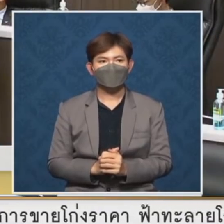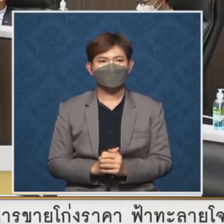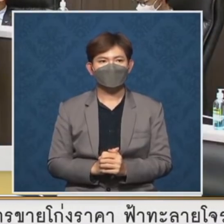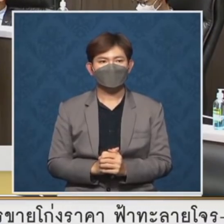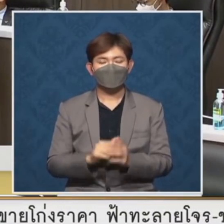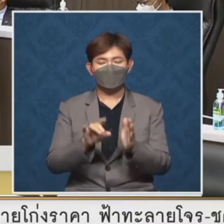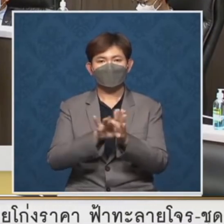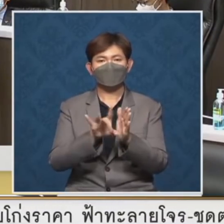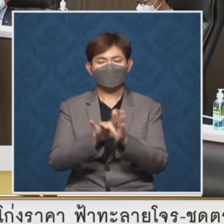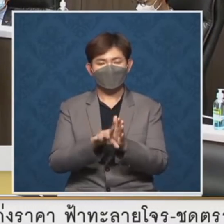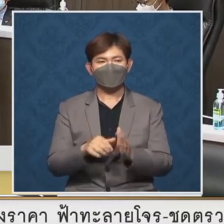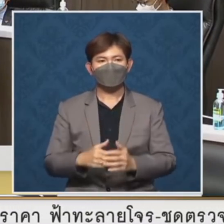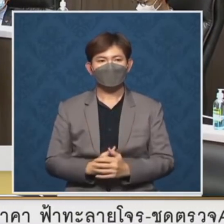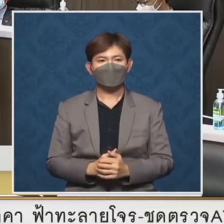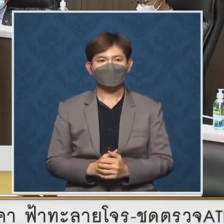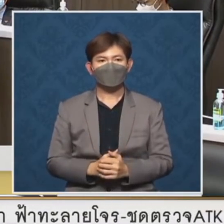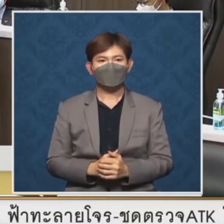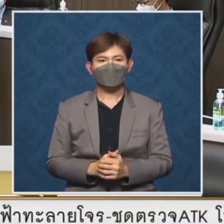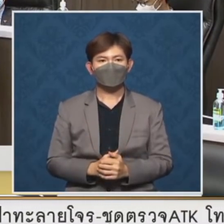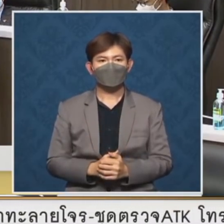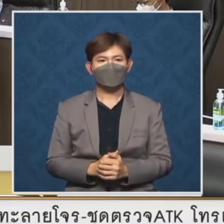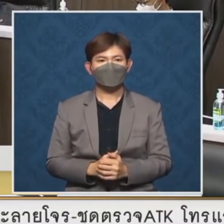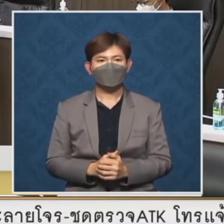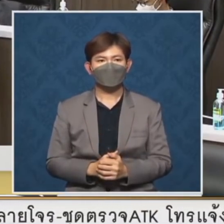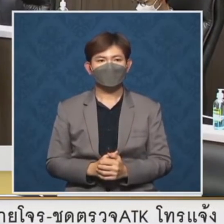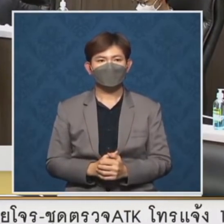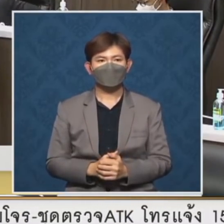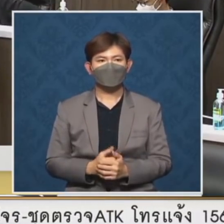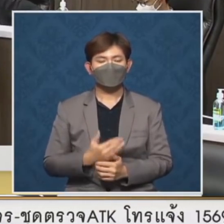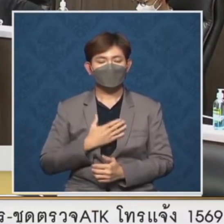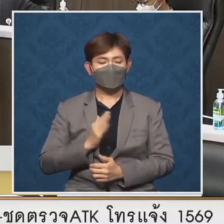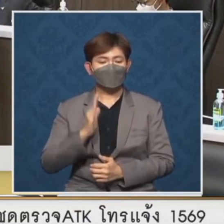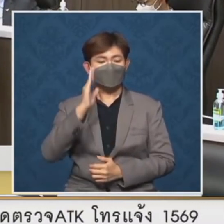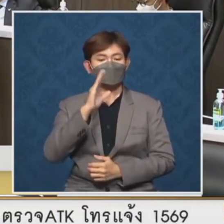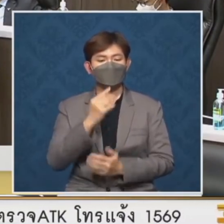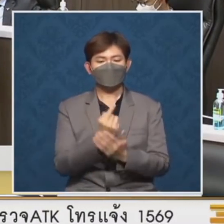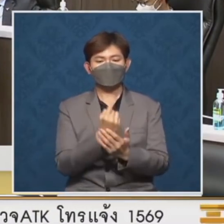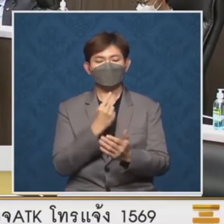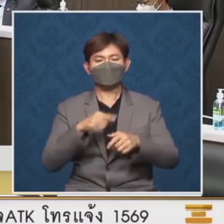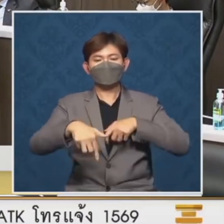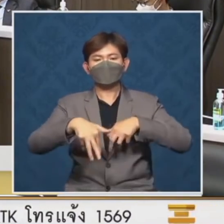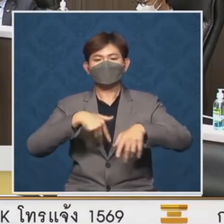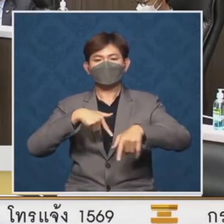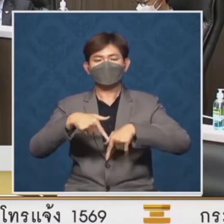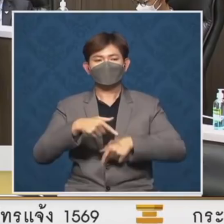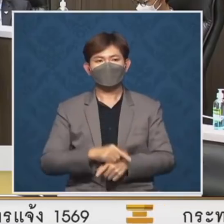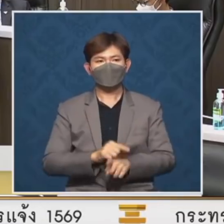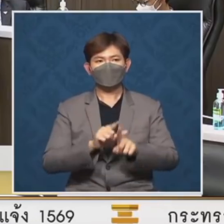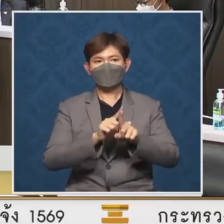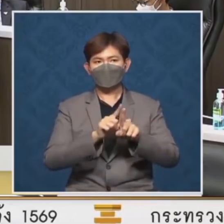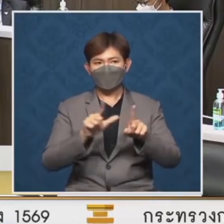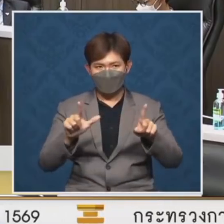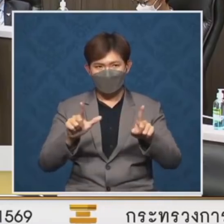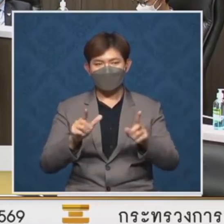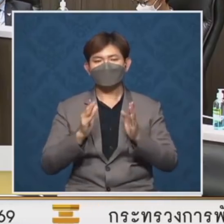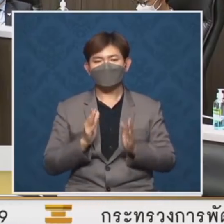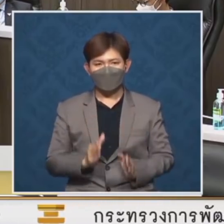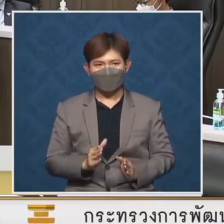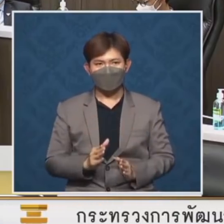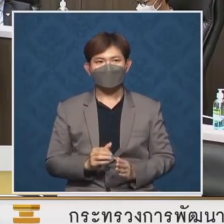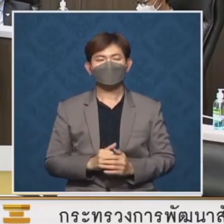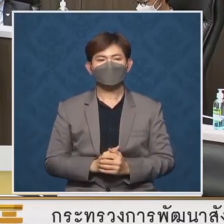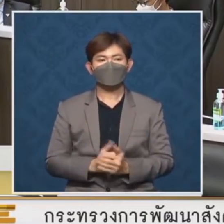และสุดท้ายครับท่านประธานผมขอเป็นเสียงที่พูดแทนประชาชนอีกหลายล้านหลายล้านคนด้านน